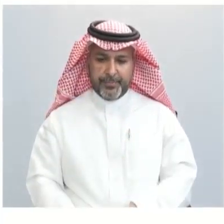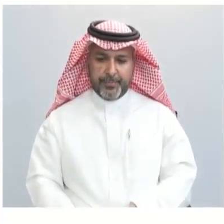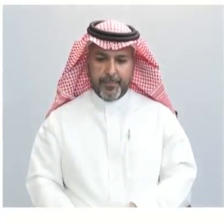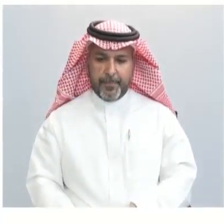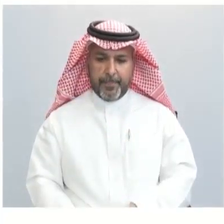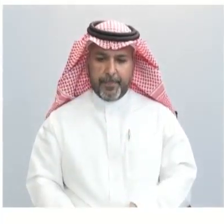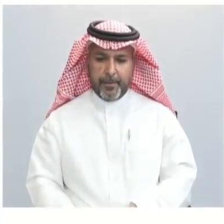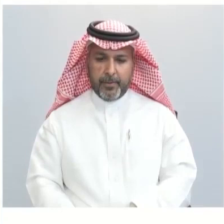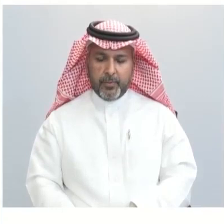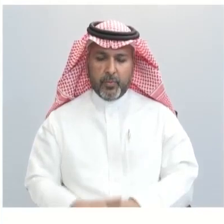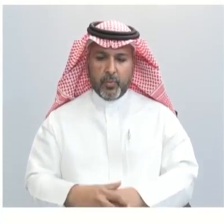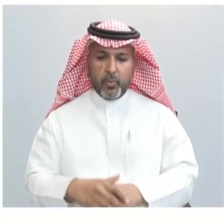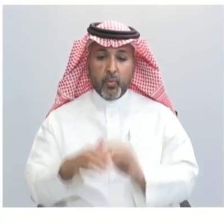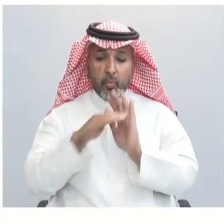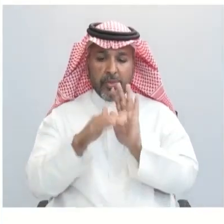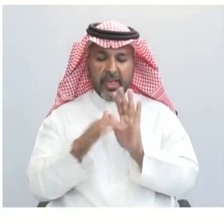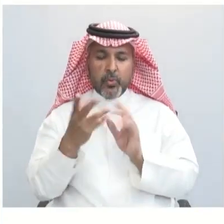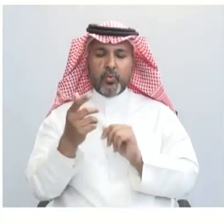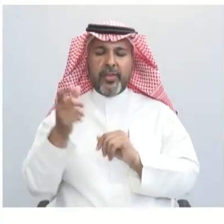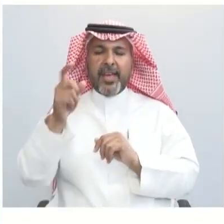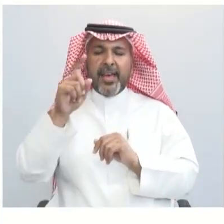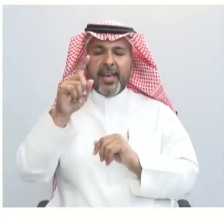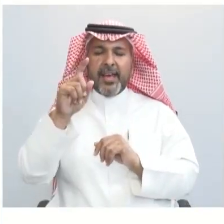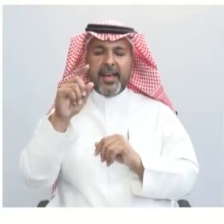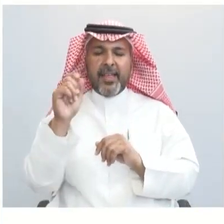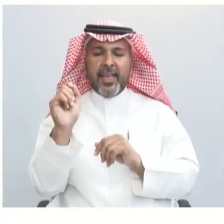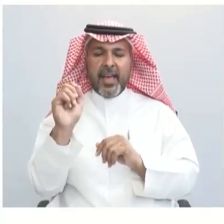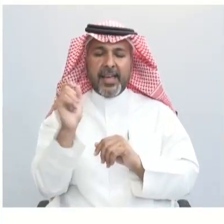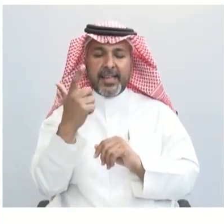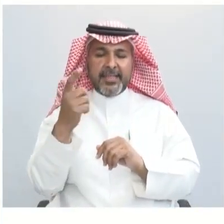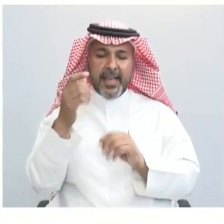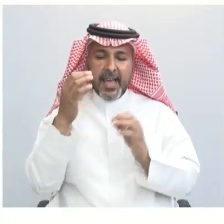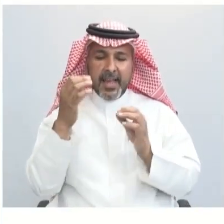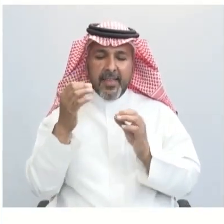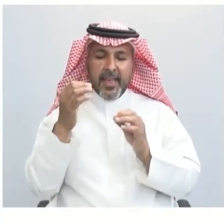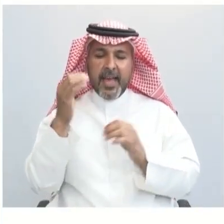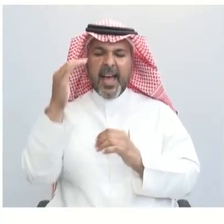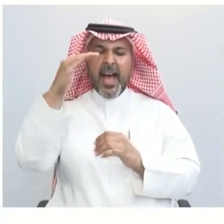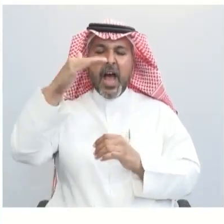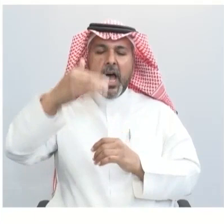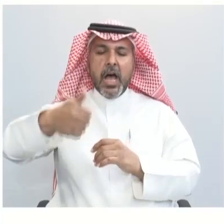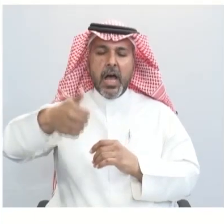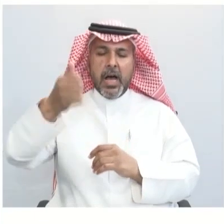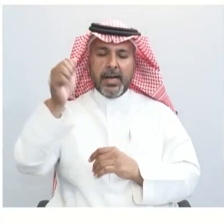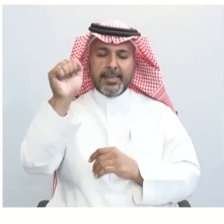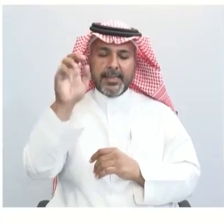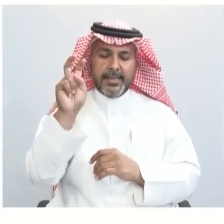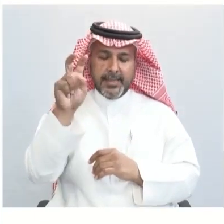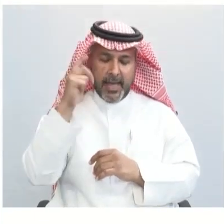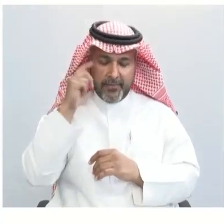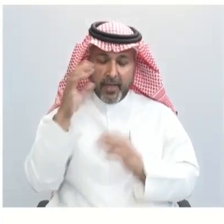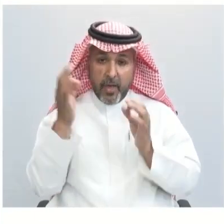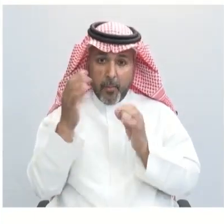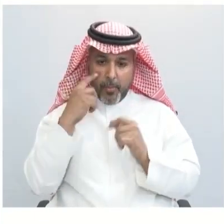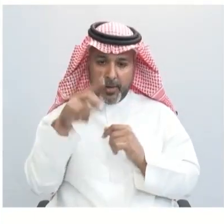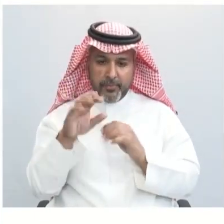أيضا من المحددات رسائل البريد الإلكتروني الخاصة بالمعاملات، إذا كان من المتوقع أن ترسل رسائل بريد إلكتروني